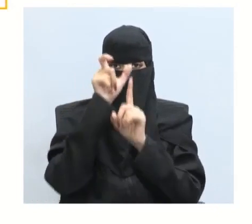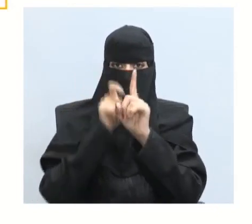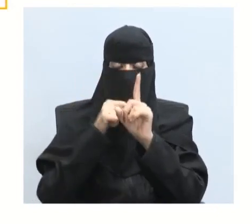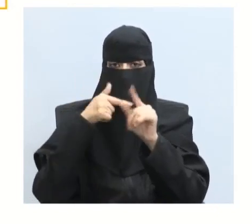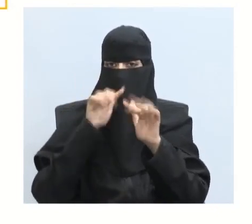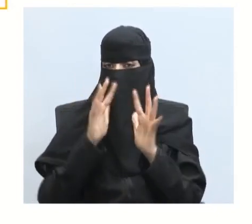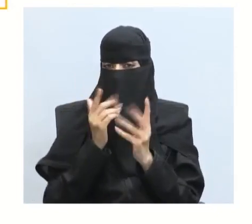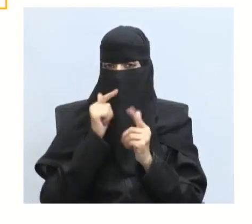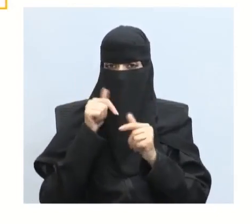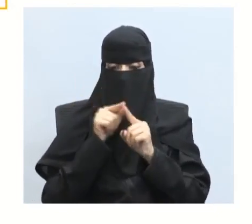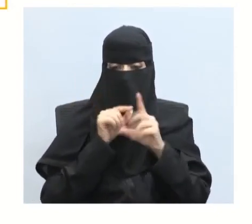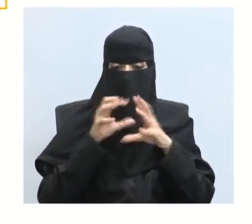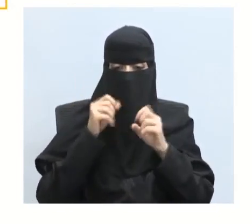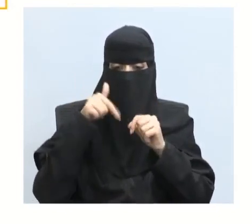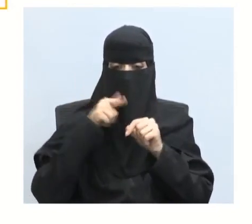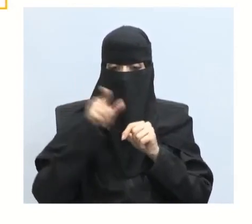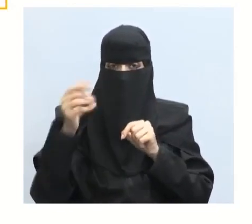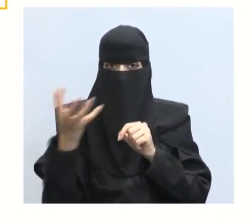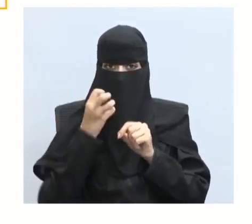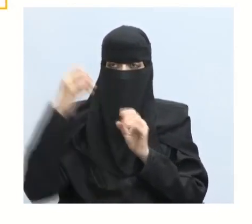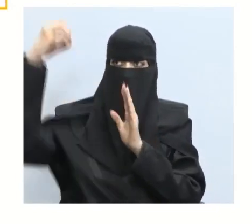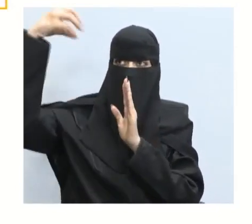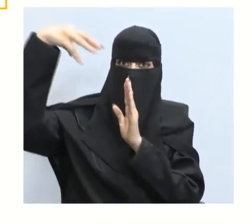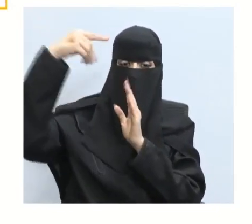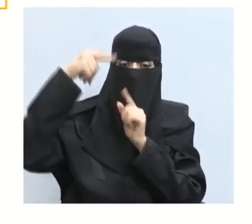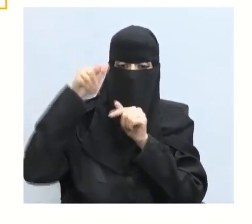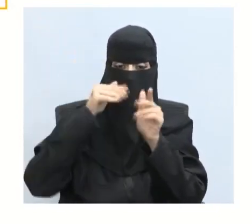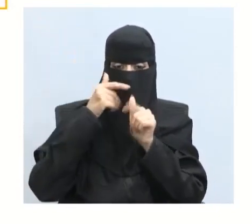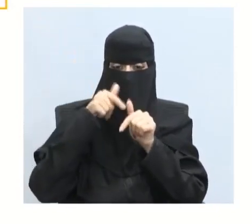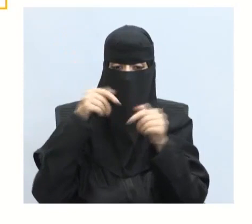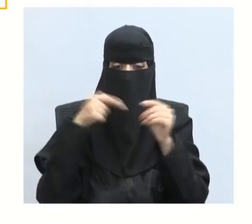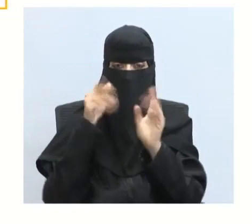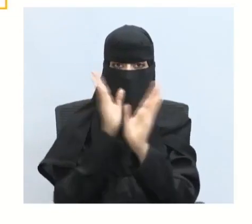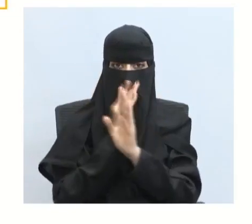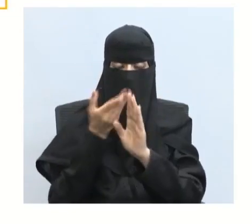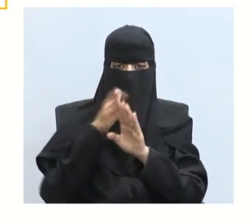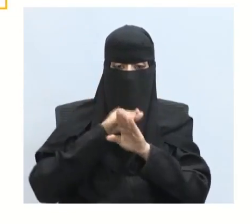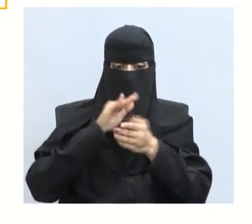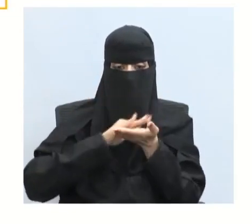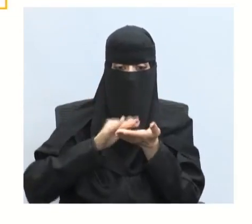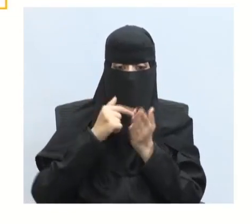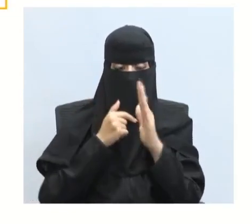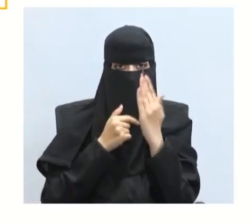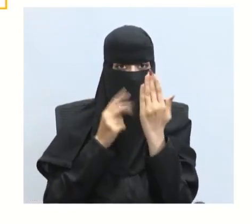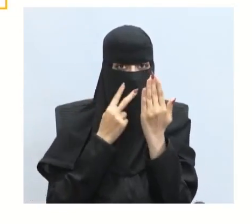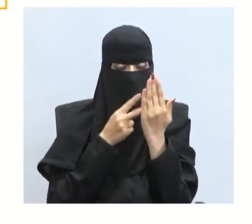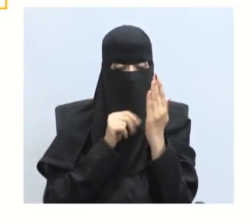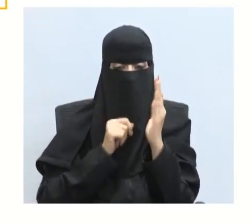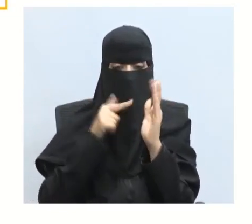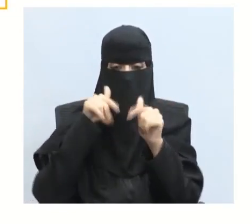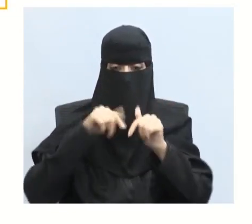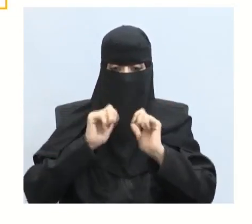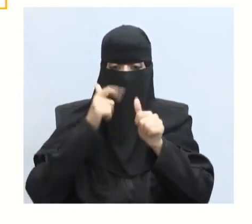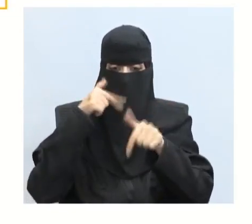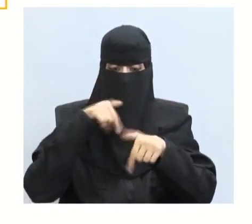بانه ماذا احسنت بانه عباره عن مصدر الاشعه الضوئيه التي ستعكس عن سطح مراه